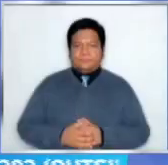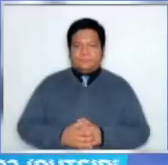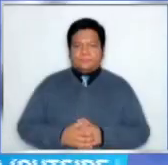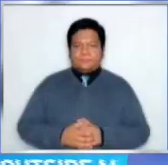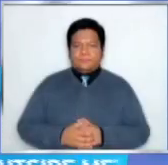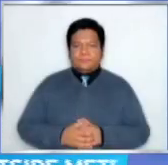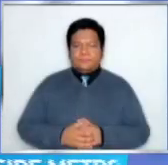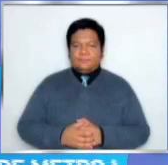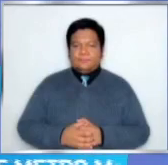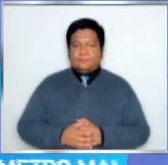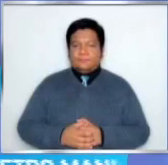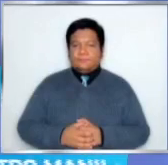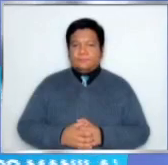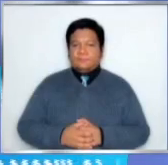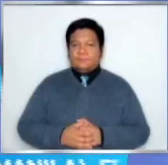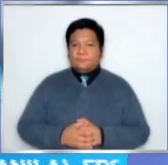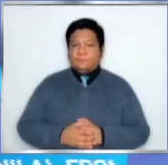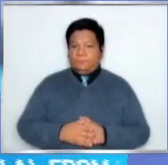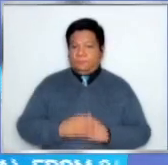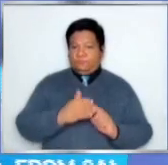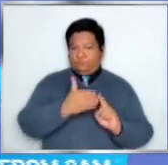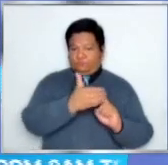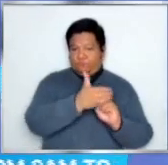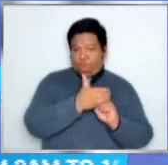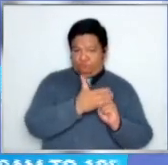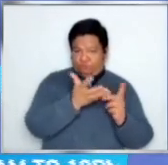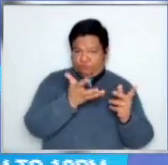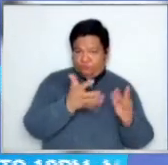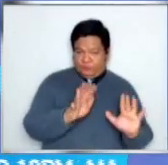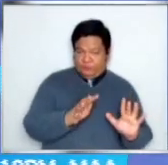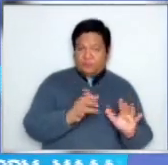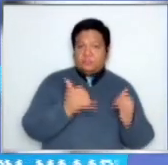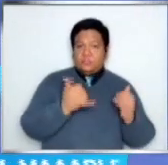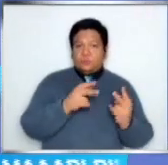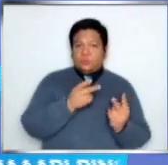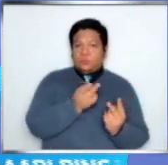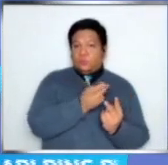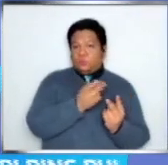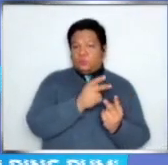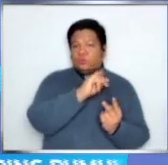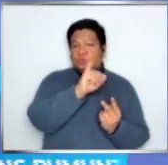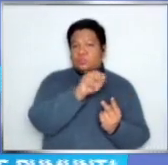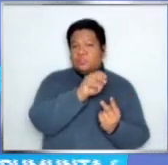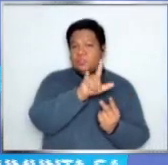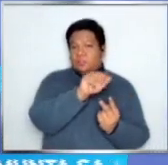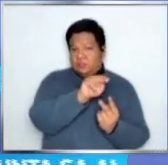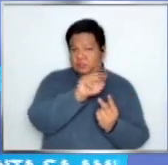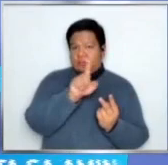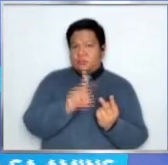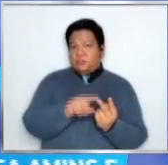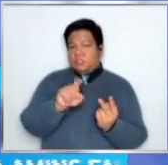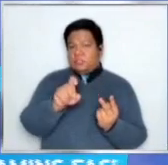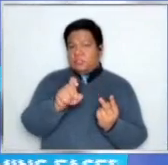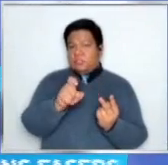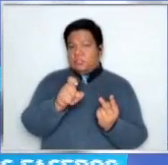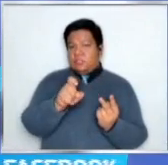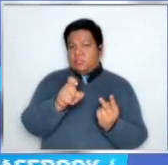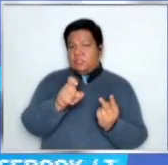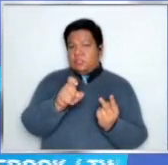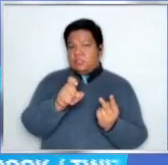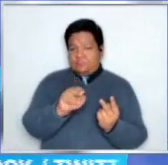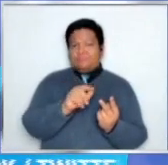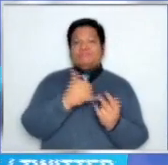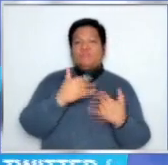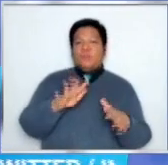Matapos ang quarantine, nasa taping bubble na sina Jennylyn Mercado at Cian Lim para sa upcoming Kapuso serye na Love,